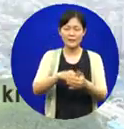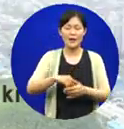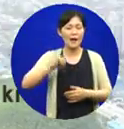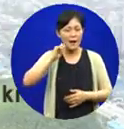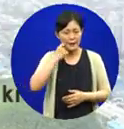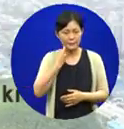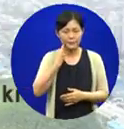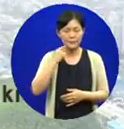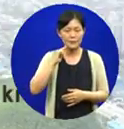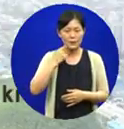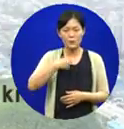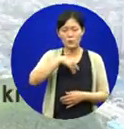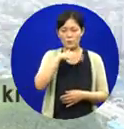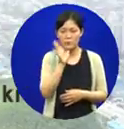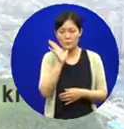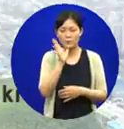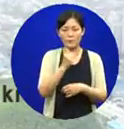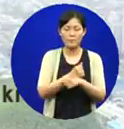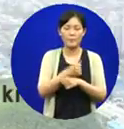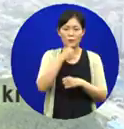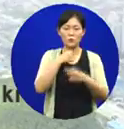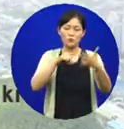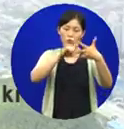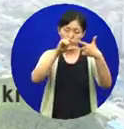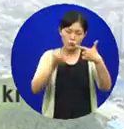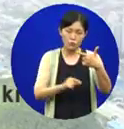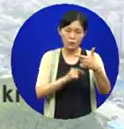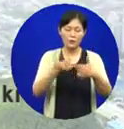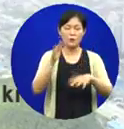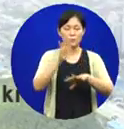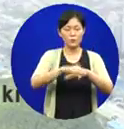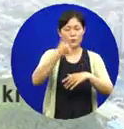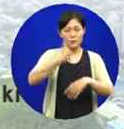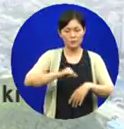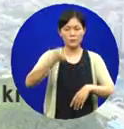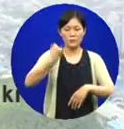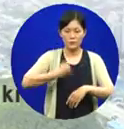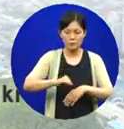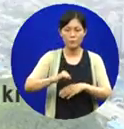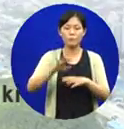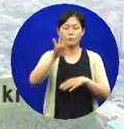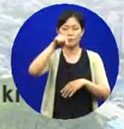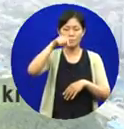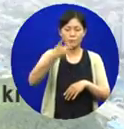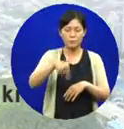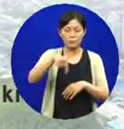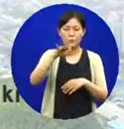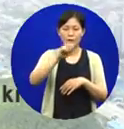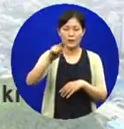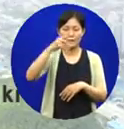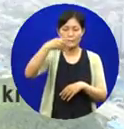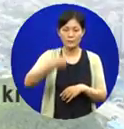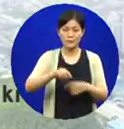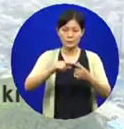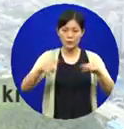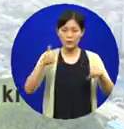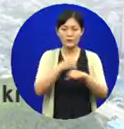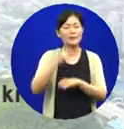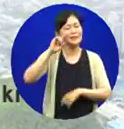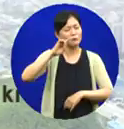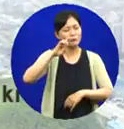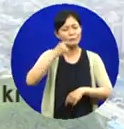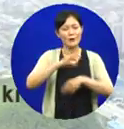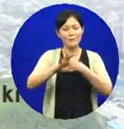문화교육, 아름다운 실버 글버 프로그램을 운영합니다. 6월에는 손자, 손녀와 함께하는 북아트 수업과 인문학 강좌가